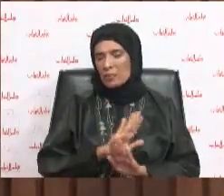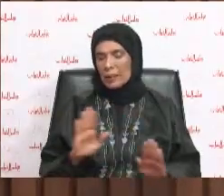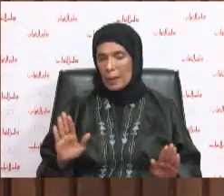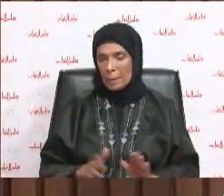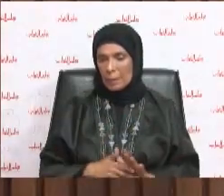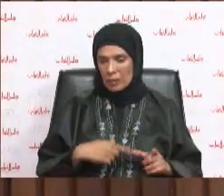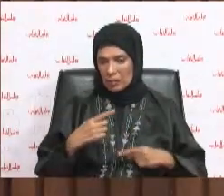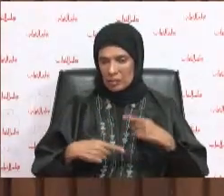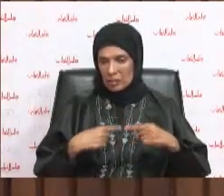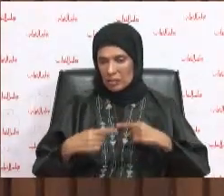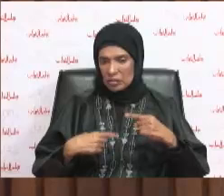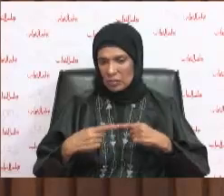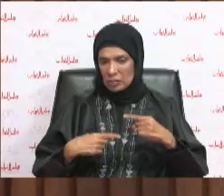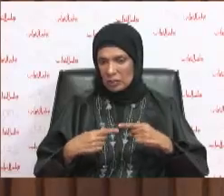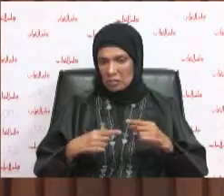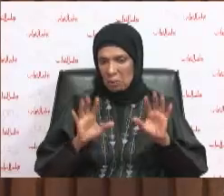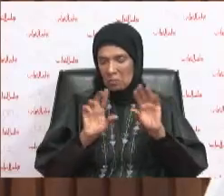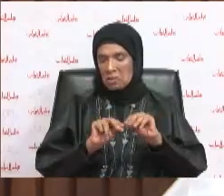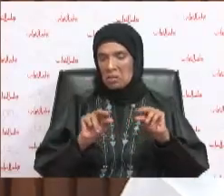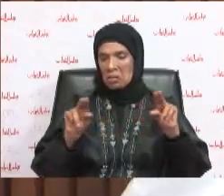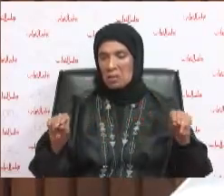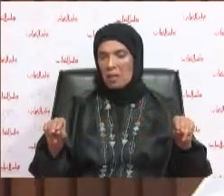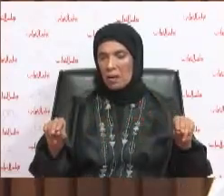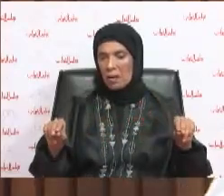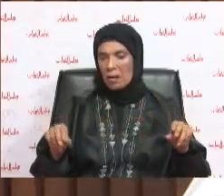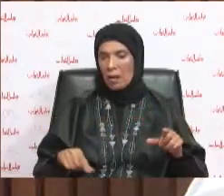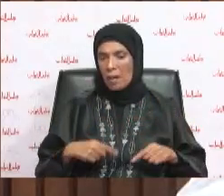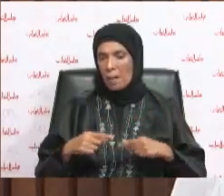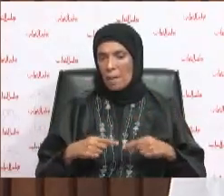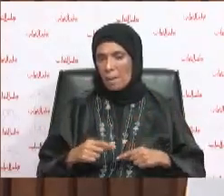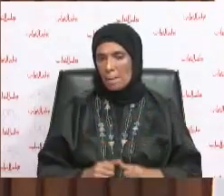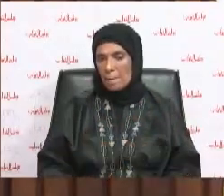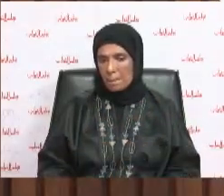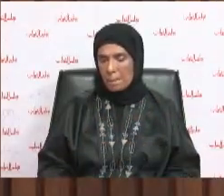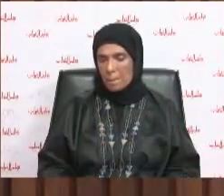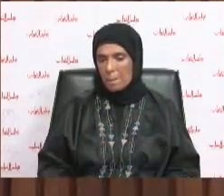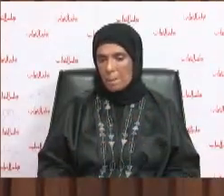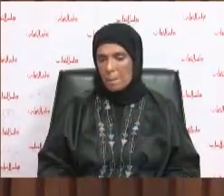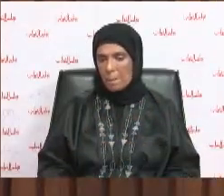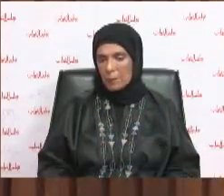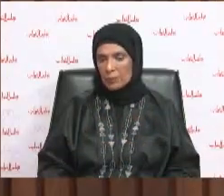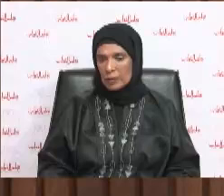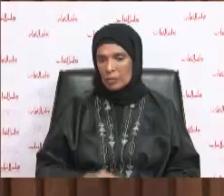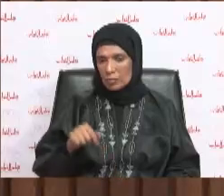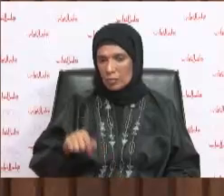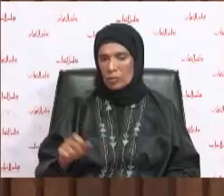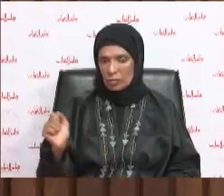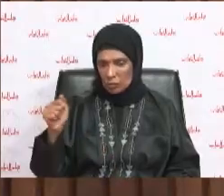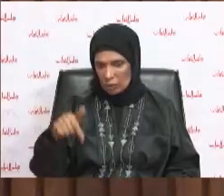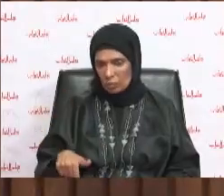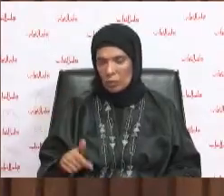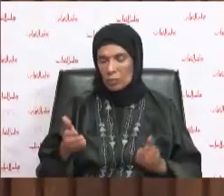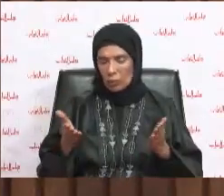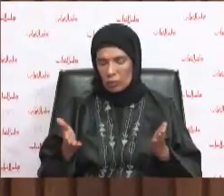إذا استمر هذا الوضع مع الرئيس احنا بنستمر، أي إن شاء الله لو تكلمنا في المريخ المواطن سيكون متواجد في